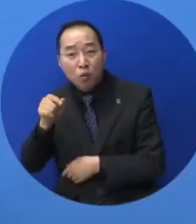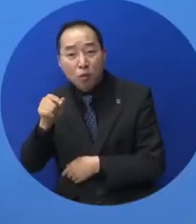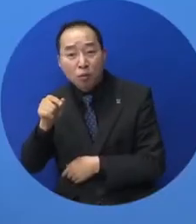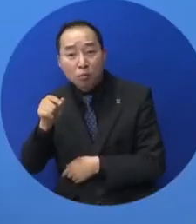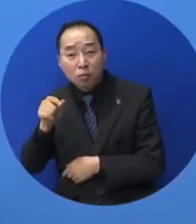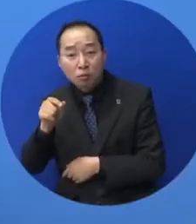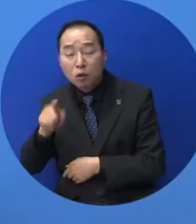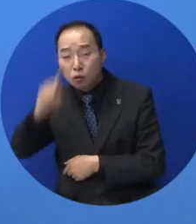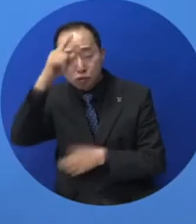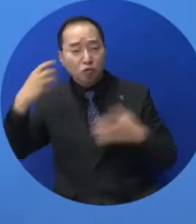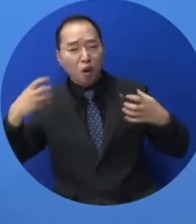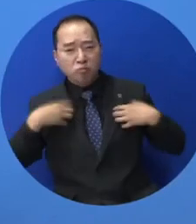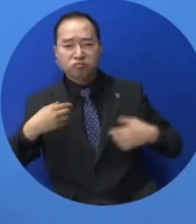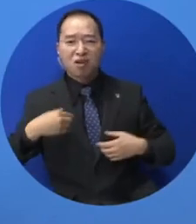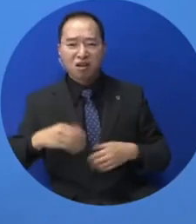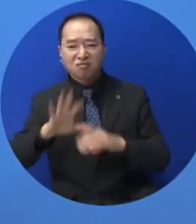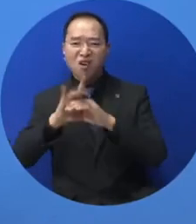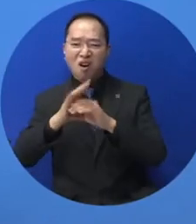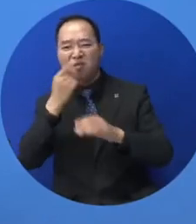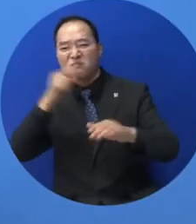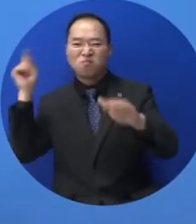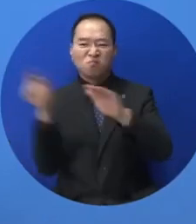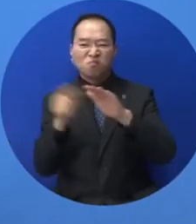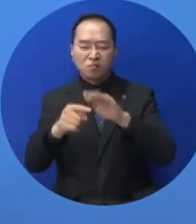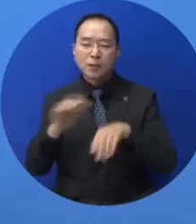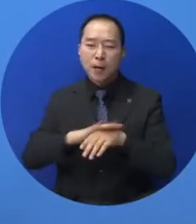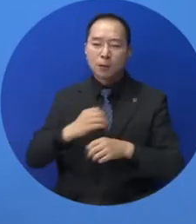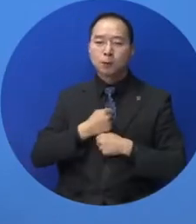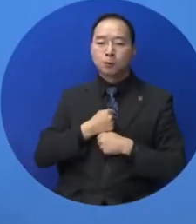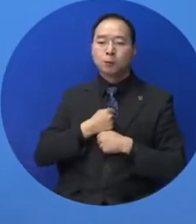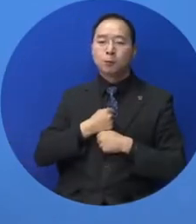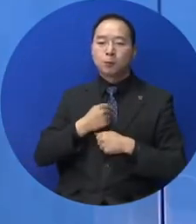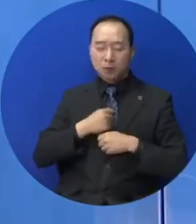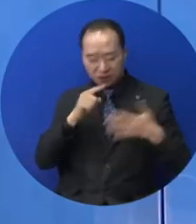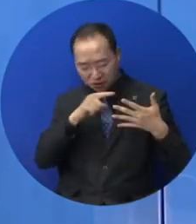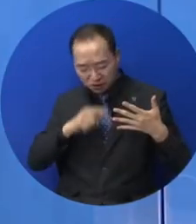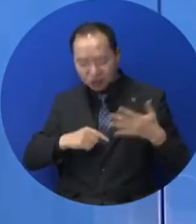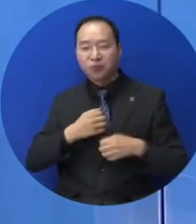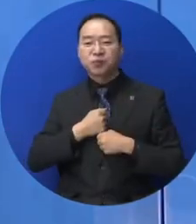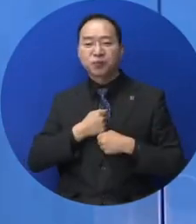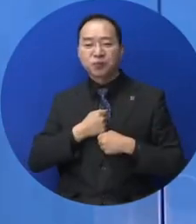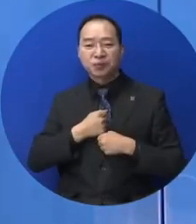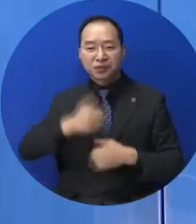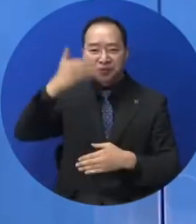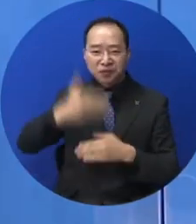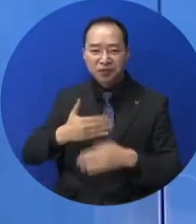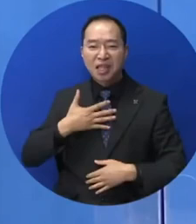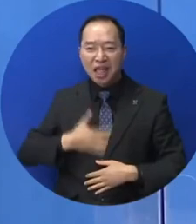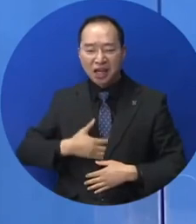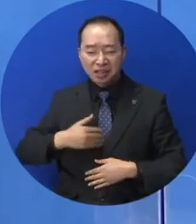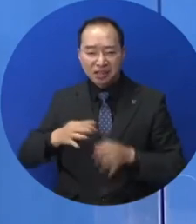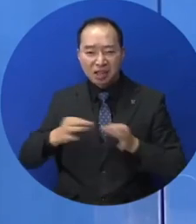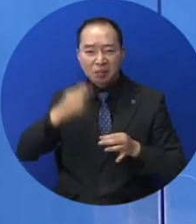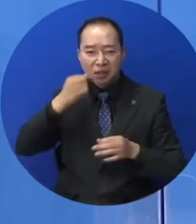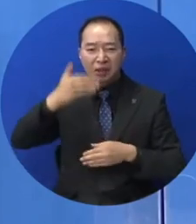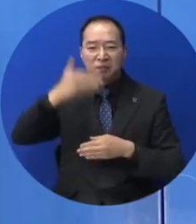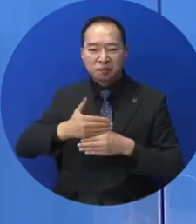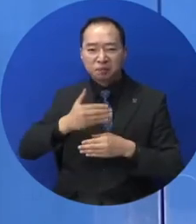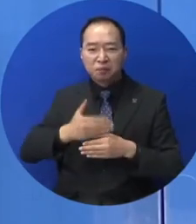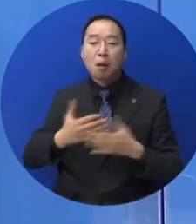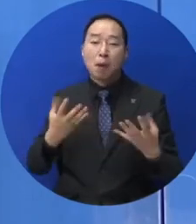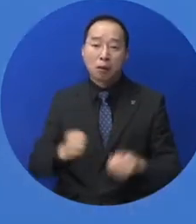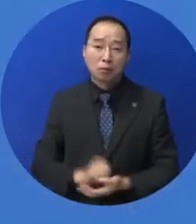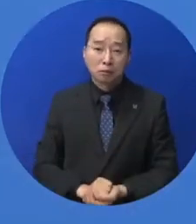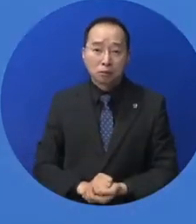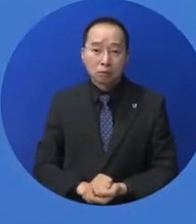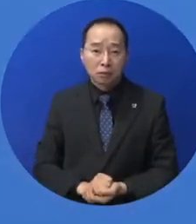정부의 방역 조치를 잘 지키고 그럼에 따라 장사를 못하는 경우도 많고요. 또한 코로나로 인해서